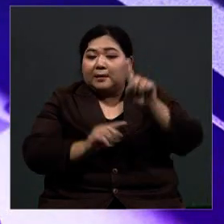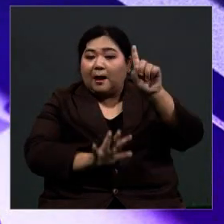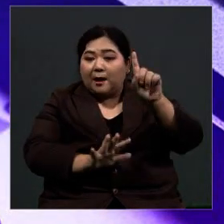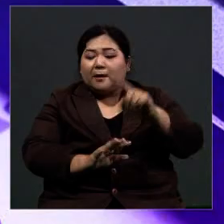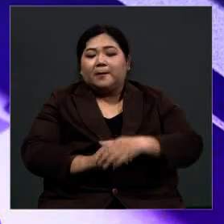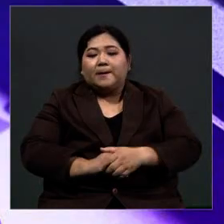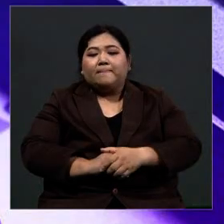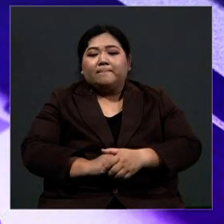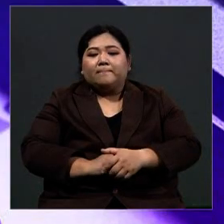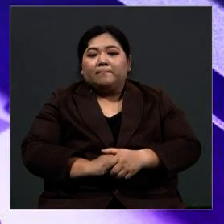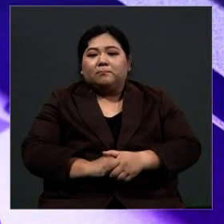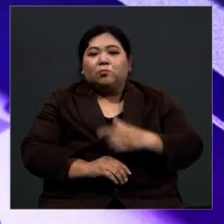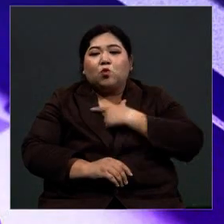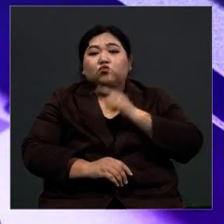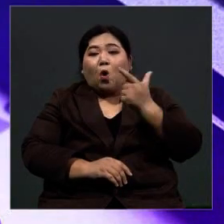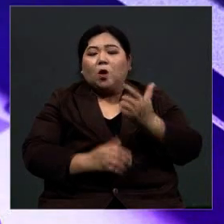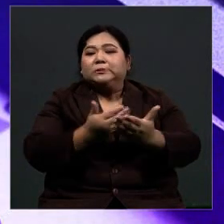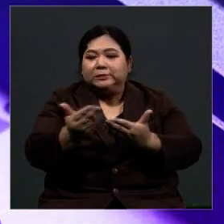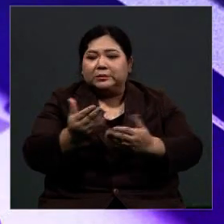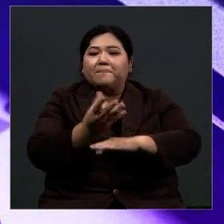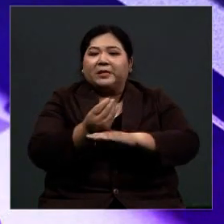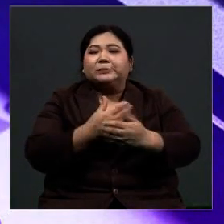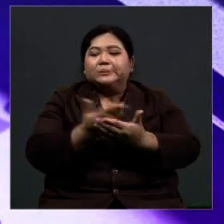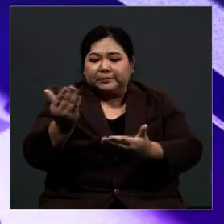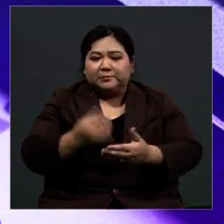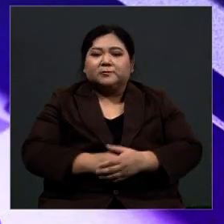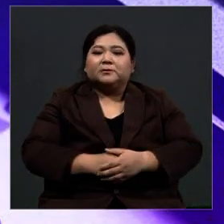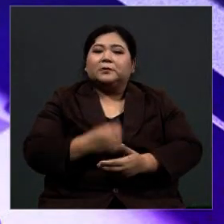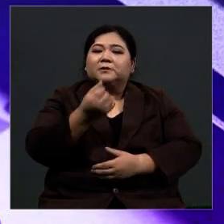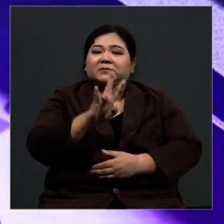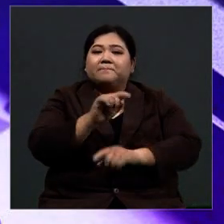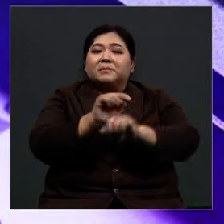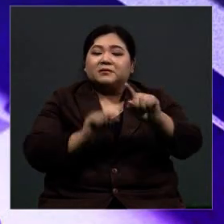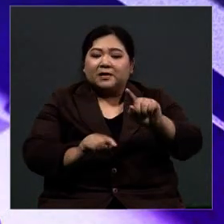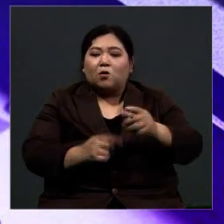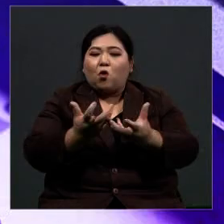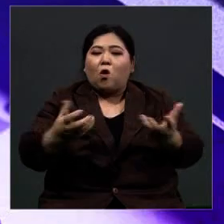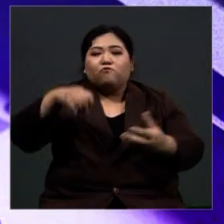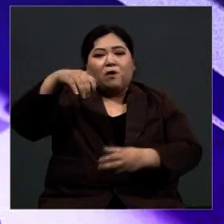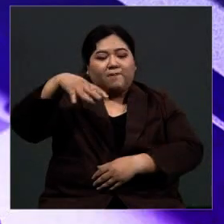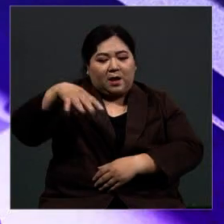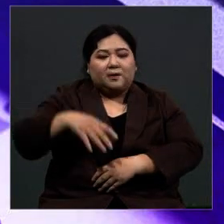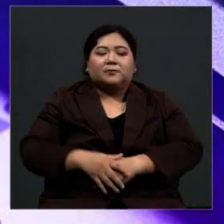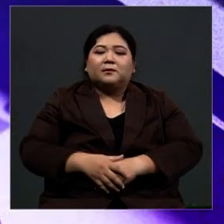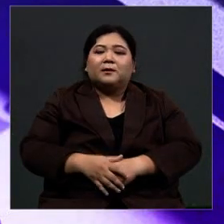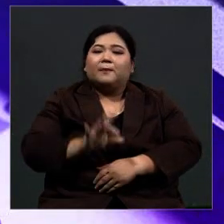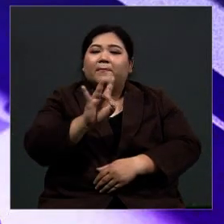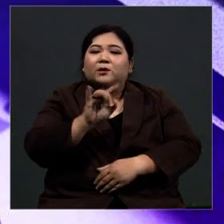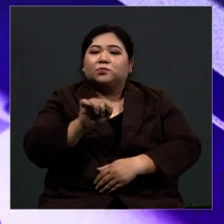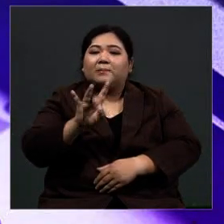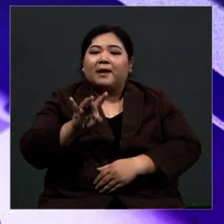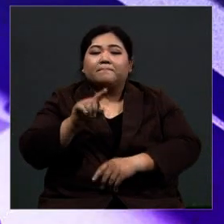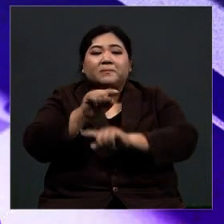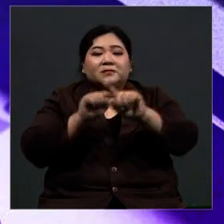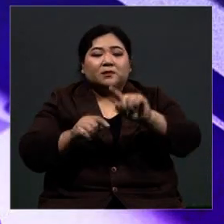17.8 perคือทองคำอัญญมณีรองลงมา 1.7%ก็คือเครื่องใช้ไฟฟ้า 8.8 perเครื่องมือ